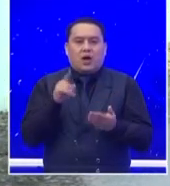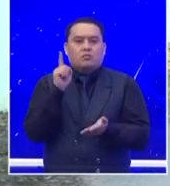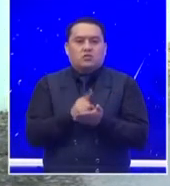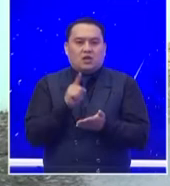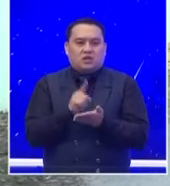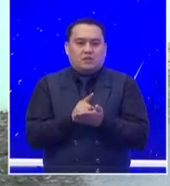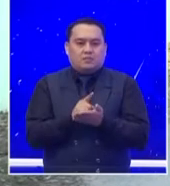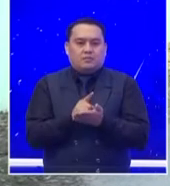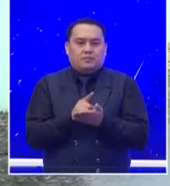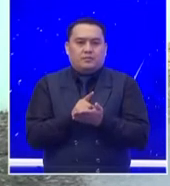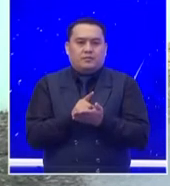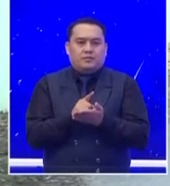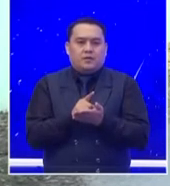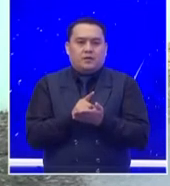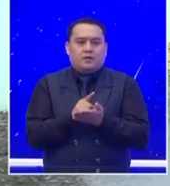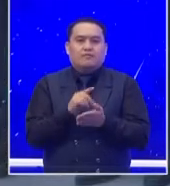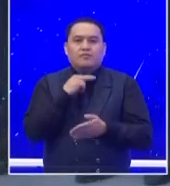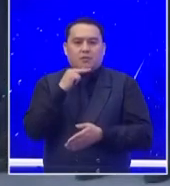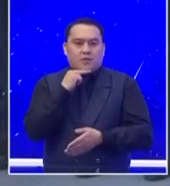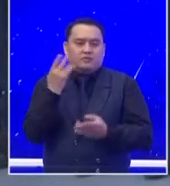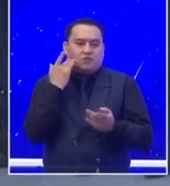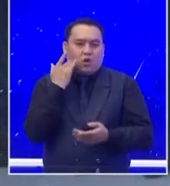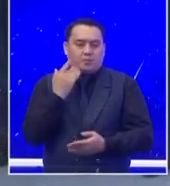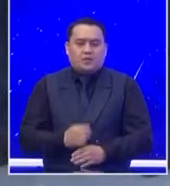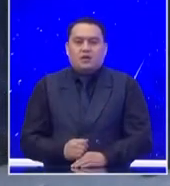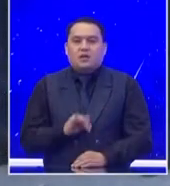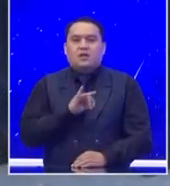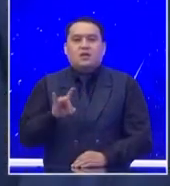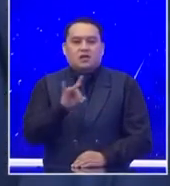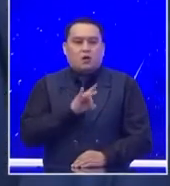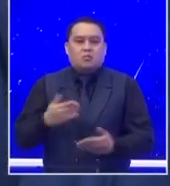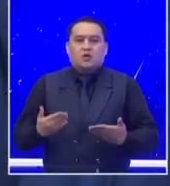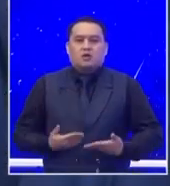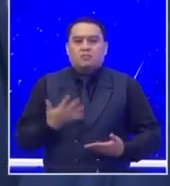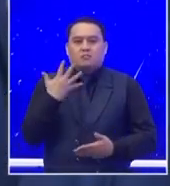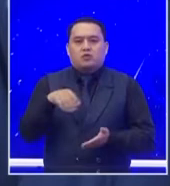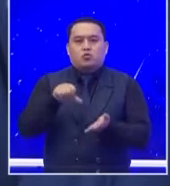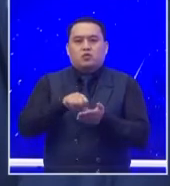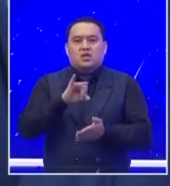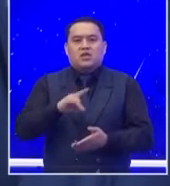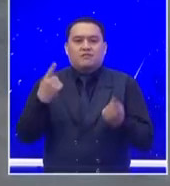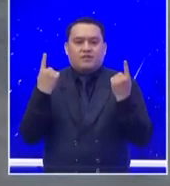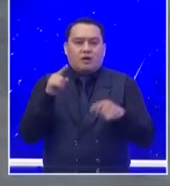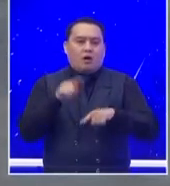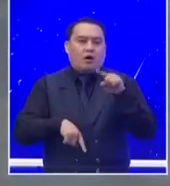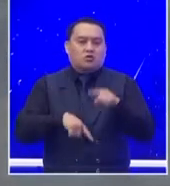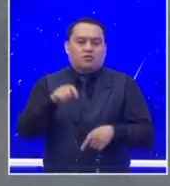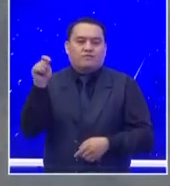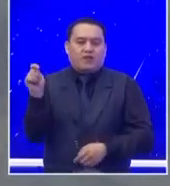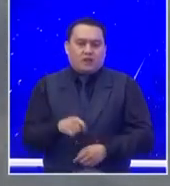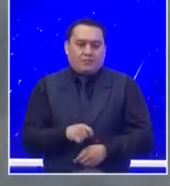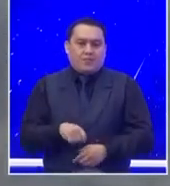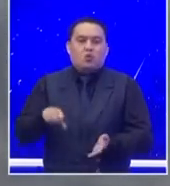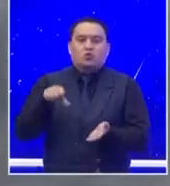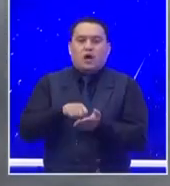обязательно. Вот. То есть без меня не остается. В настоящее время в Илийском районе проживает 5 участников Великой Отечественной войны. По словам